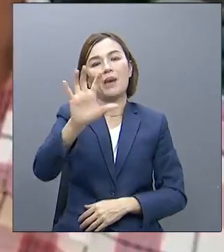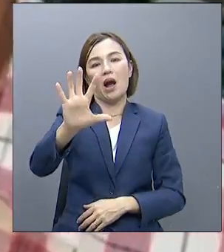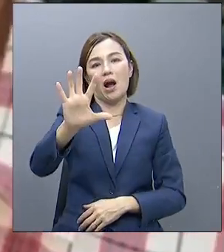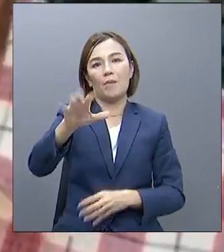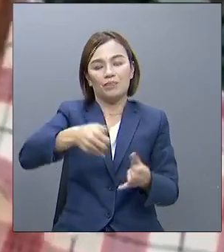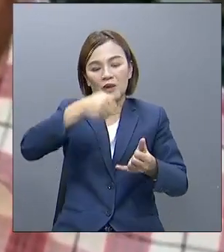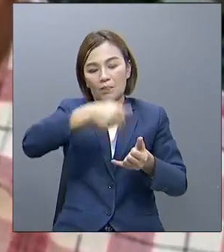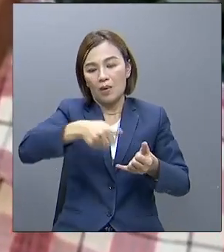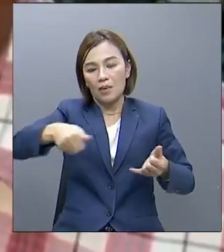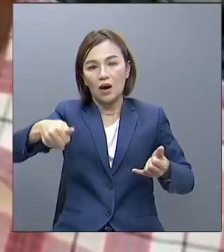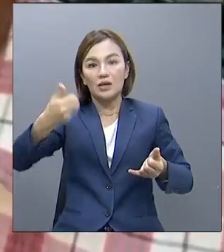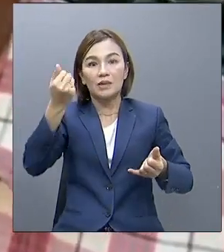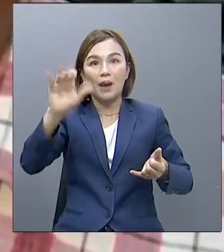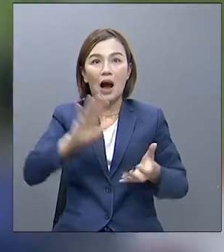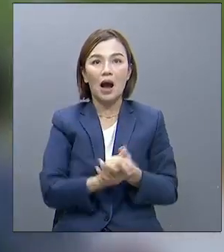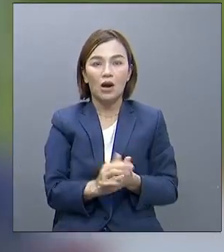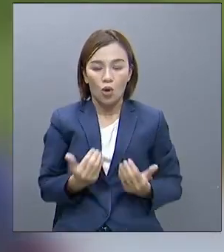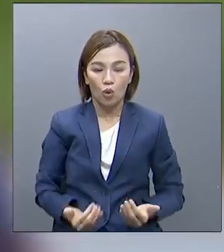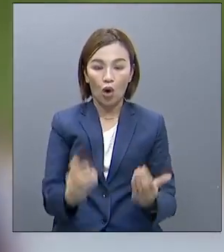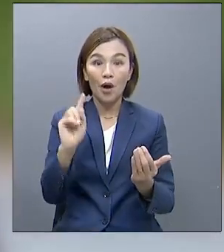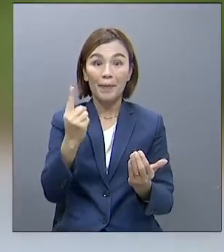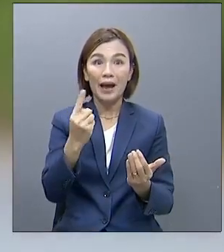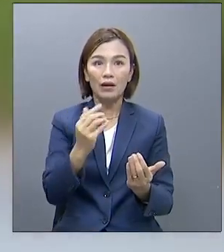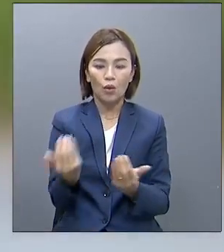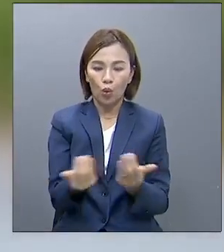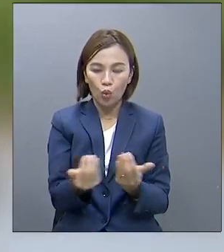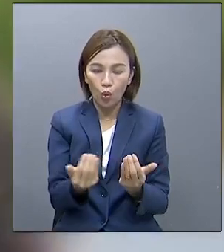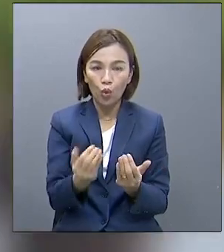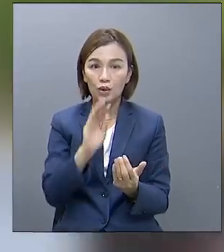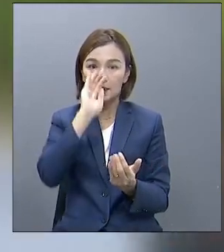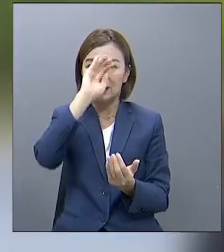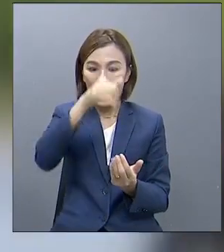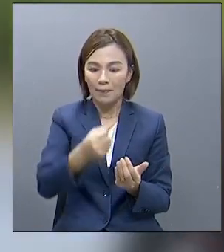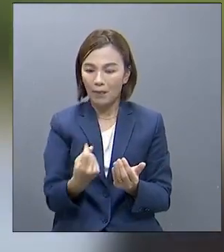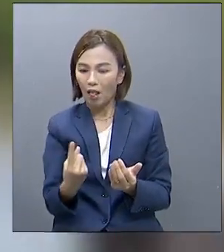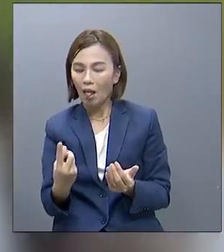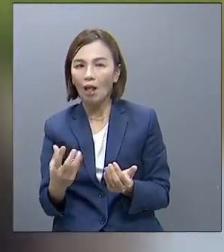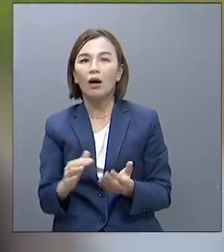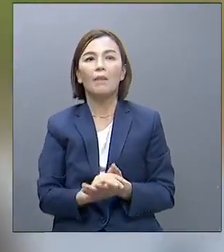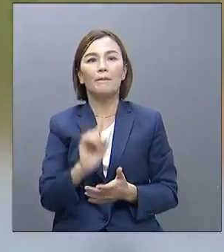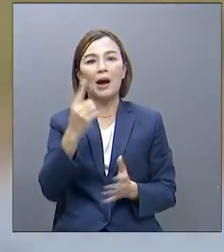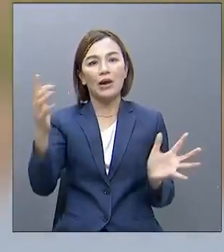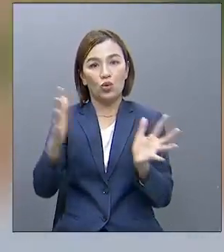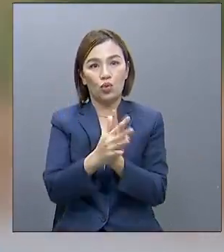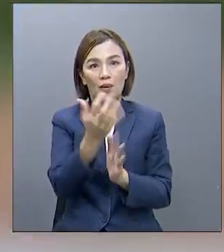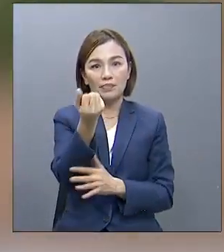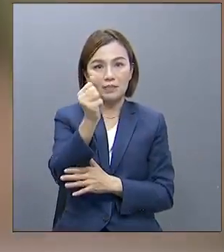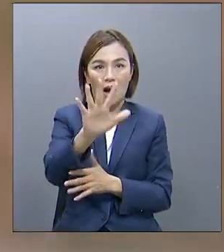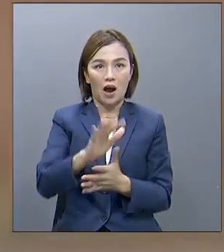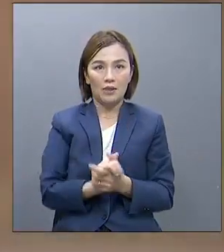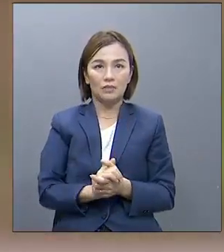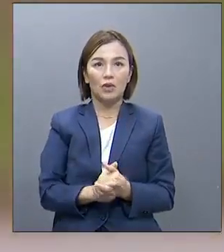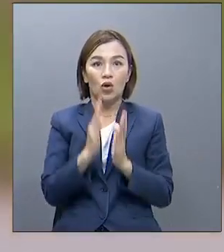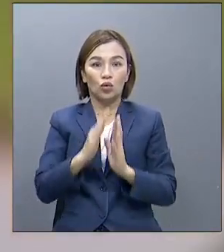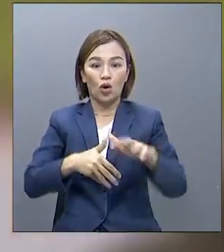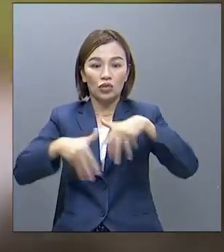้ ทั้งลูกอ่อนที่คลอดมาใหม่ 4-5 วันนี่แหละ คิดดูนะคะว่าคนที่อยู่ในพื้นที่เขาจะมีความหวาดกลัวขนาดไหน